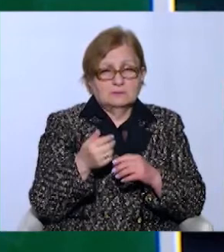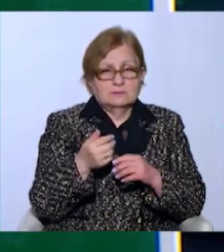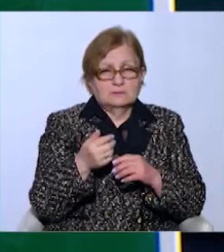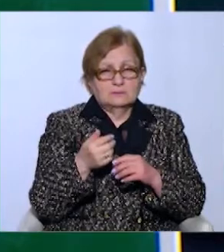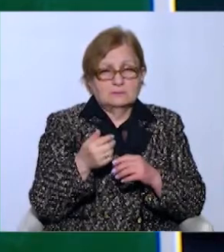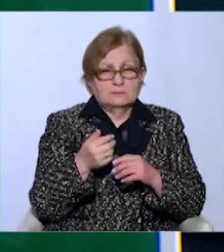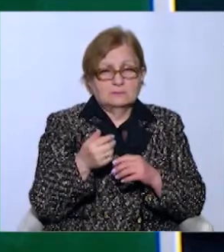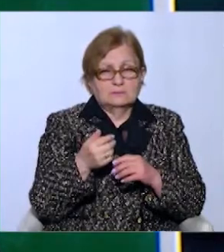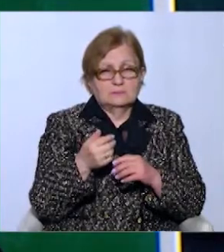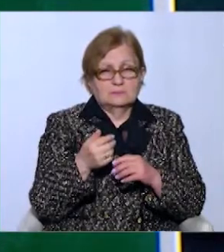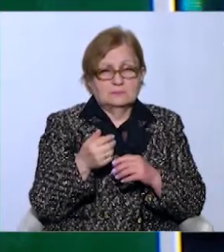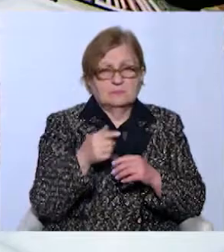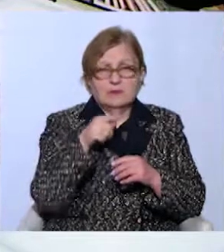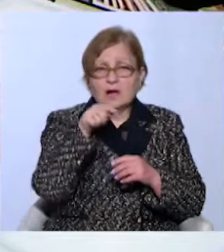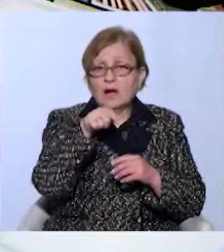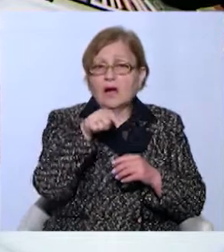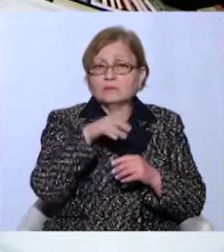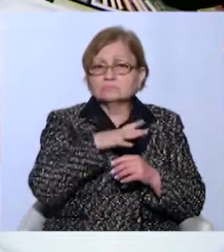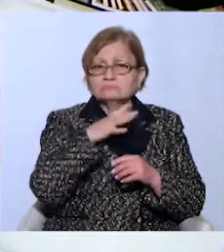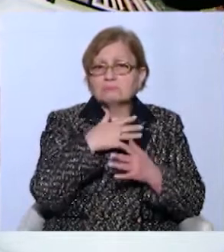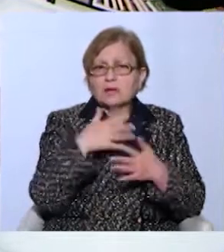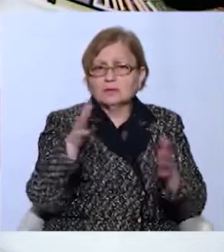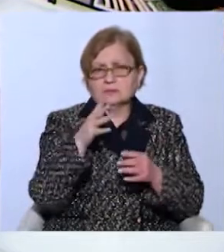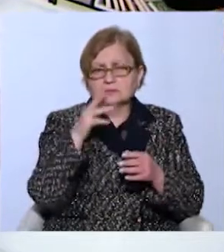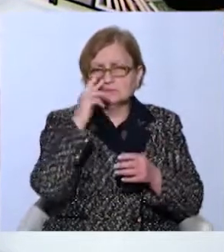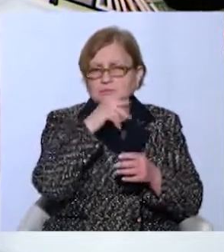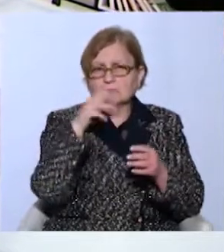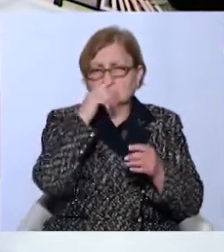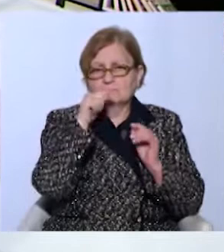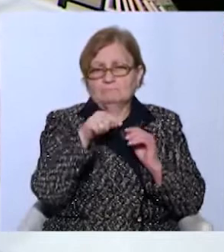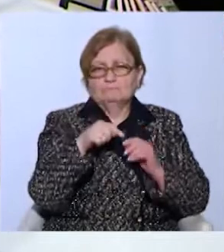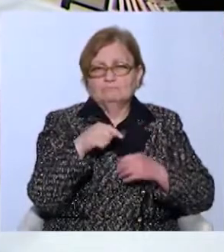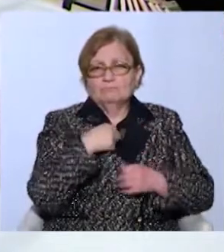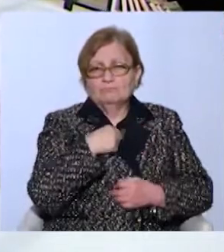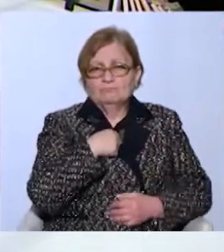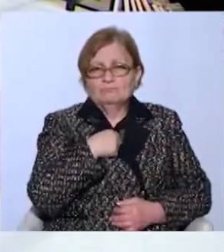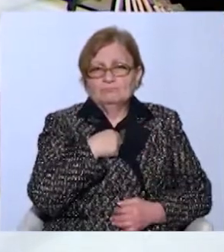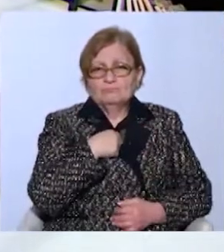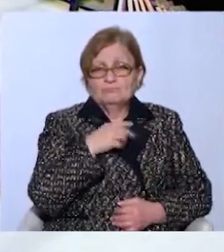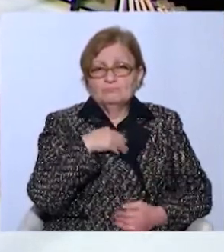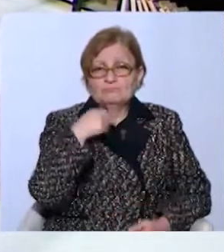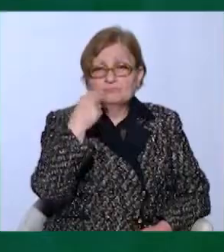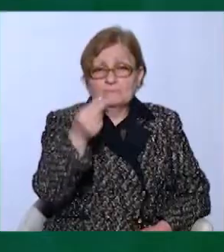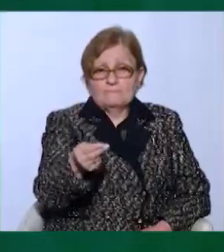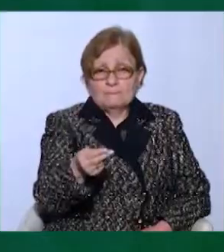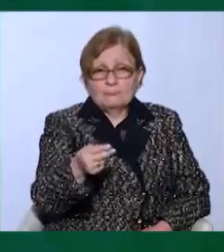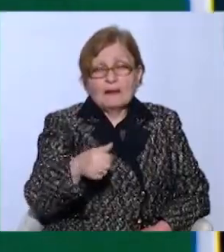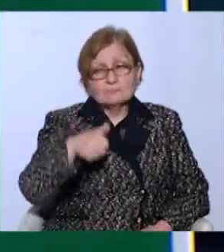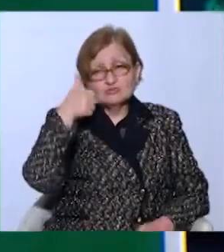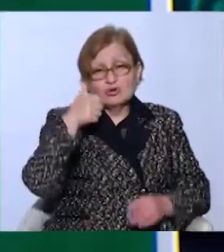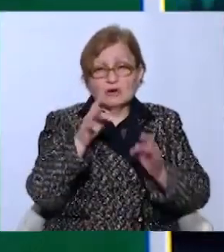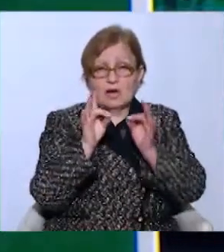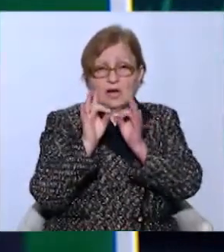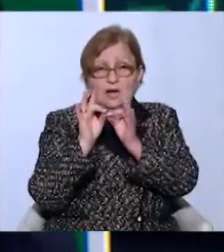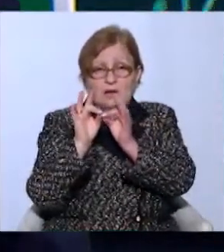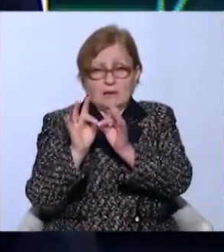არის ტრადიციულად შეცდომა ხოლმე და რაც არის ძალიან საბედისწერო. მე რომ მოგწე ჯერ 10.